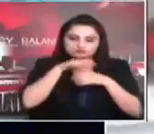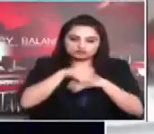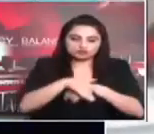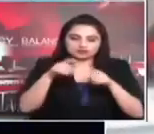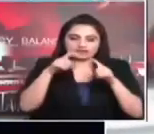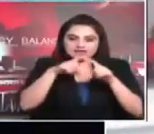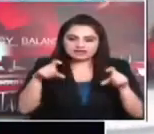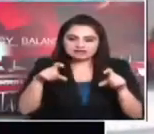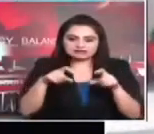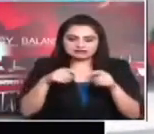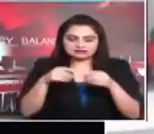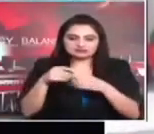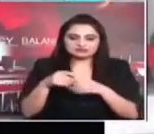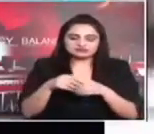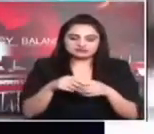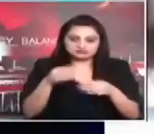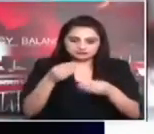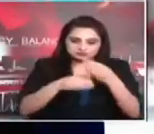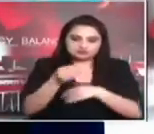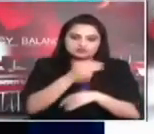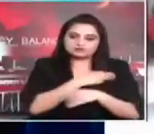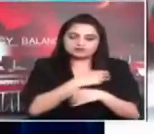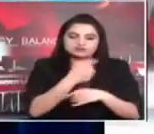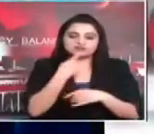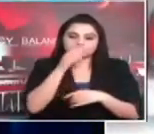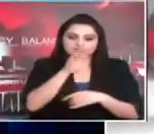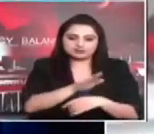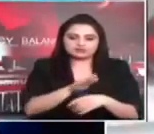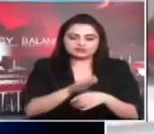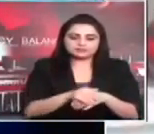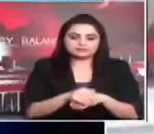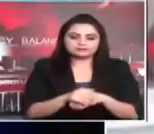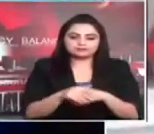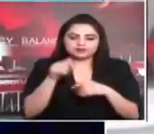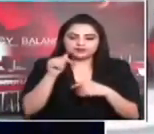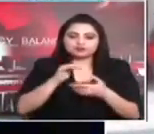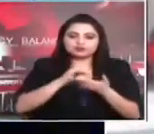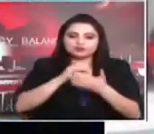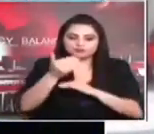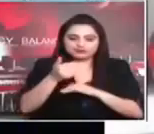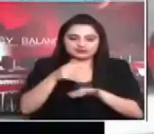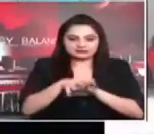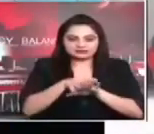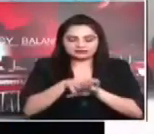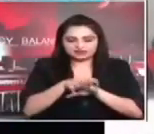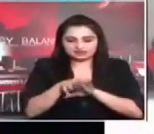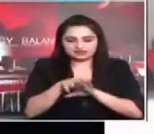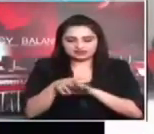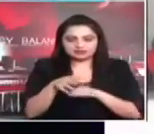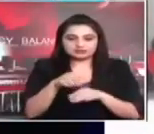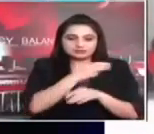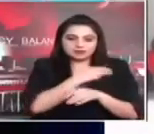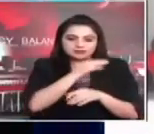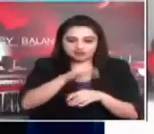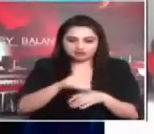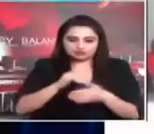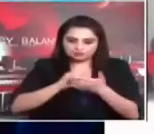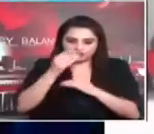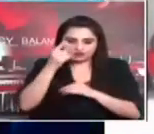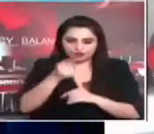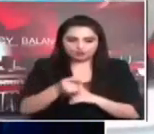काउन्टरका जीवन सुब्बाले बताए। दैनिक तपाईँको अहिले यो महिना भनेको अत्याधिक बढी आउने महिना हो,